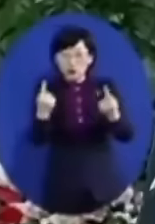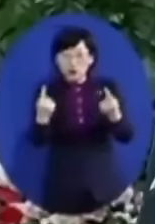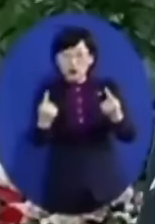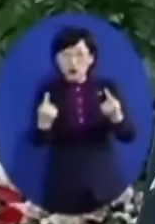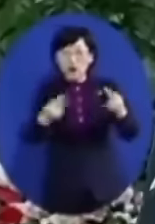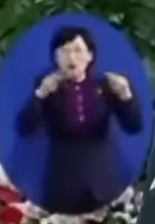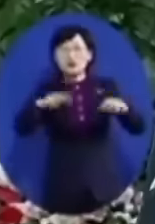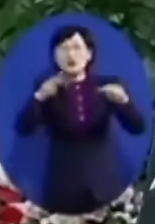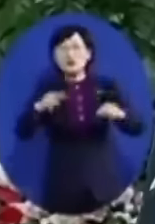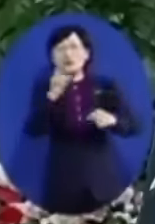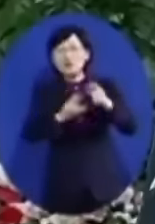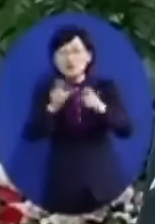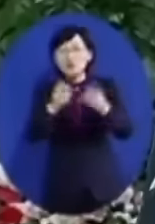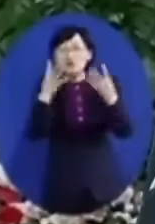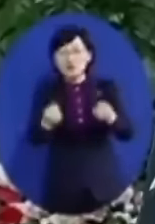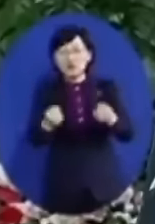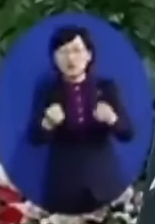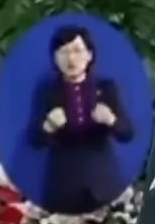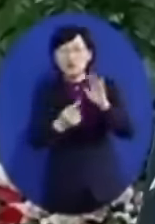것으로 나타났습니다.